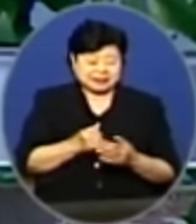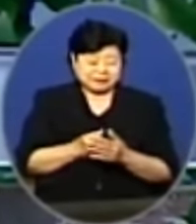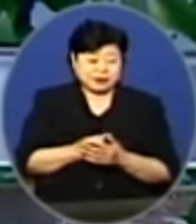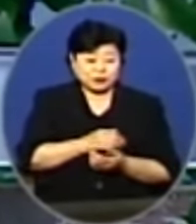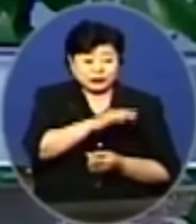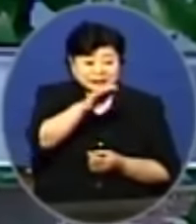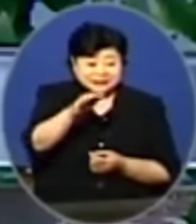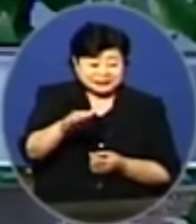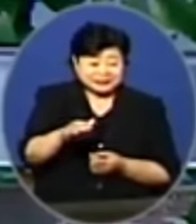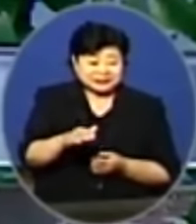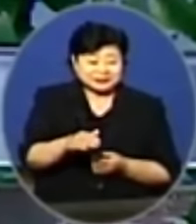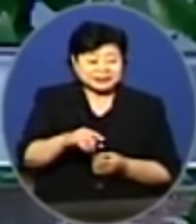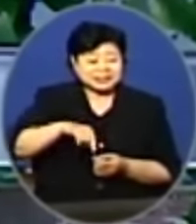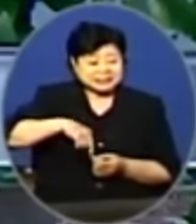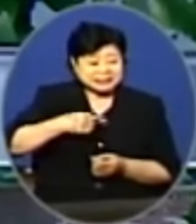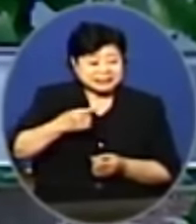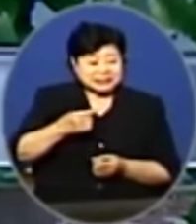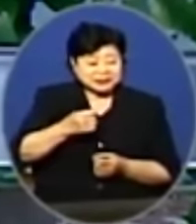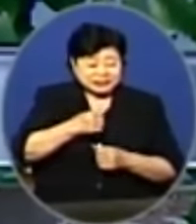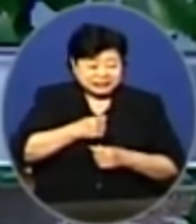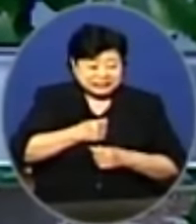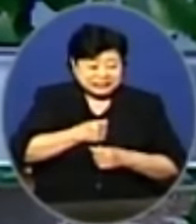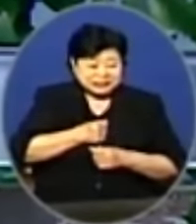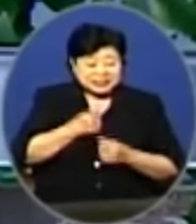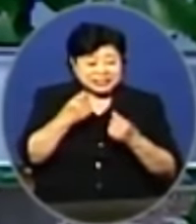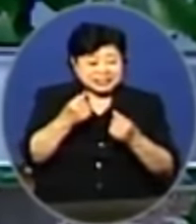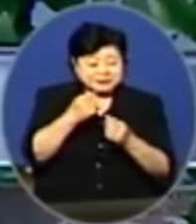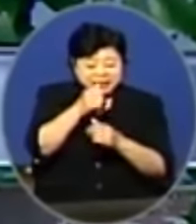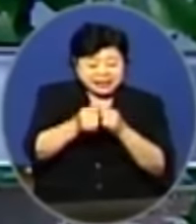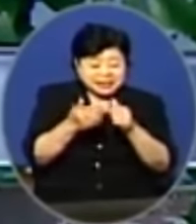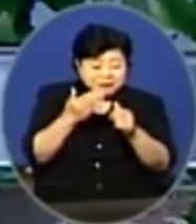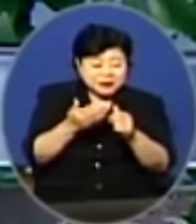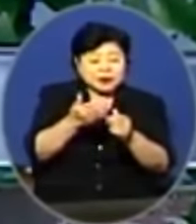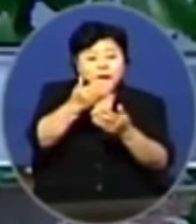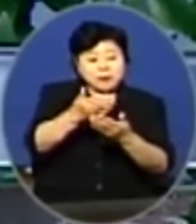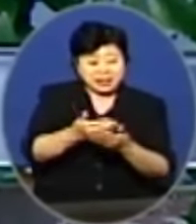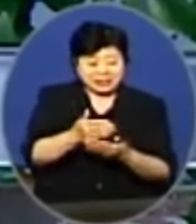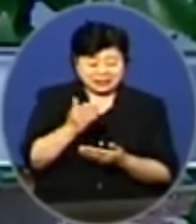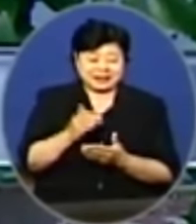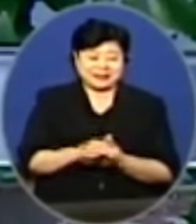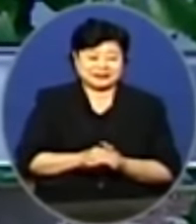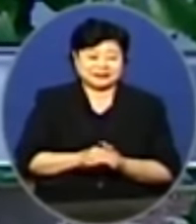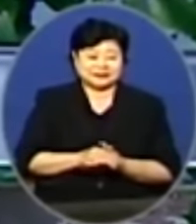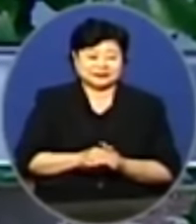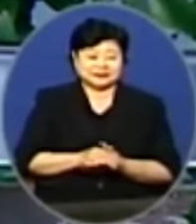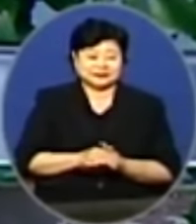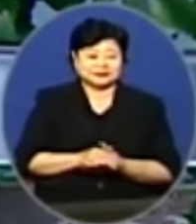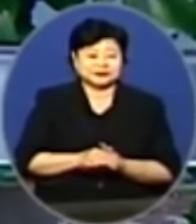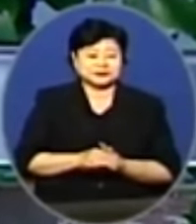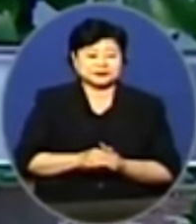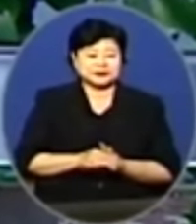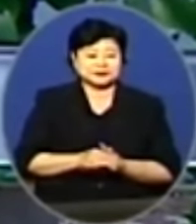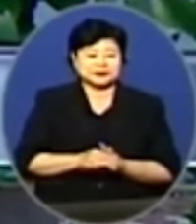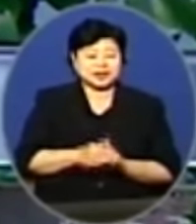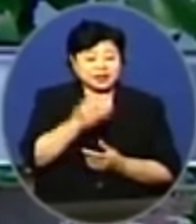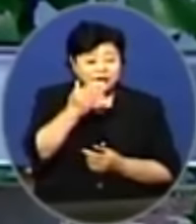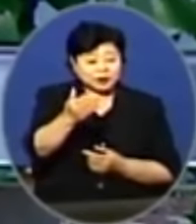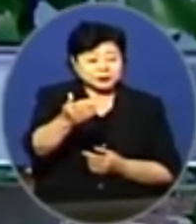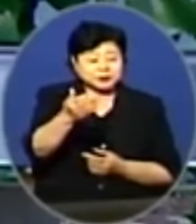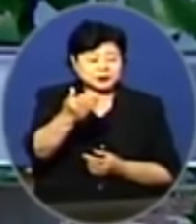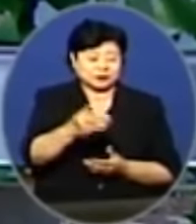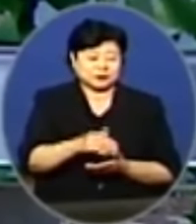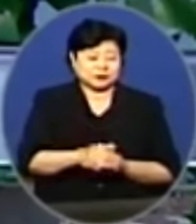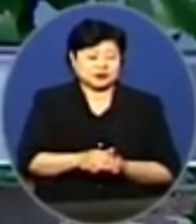우리는 우리 스스로를 지킬 수 있는 힘을 하나님께로부터 받아 있는 것입니다. 여러분은